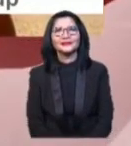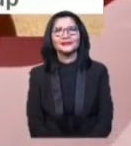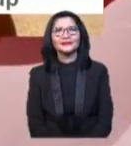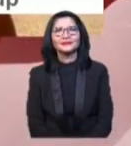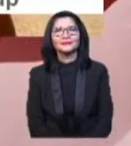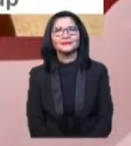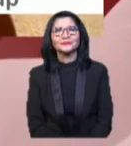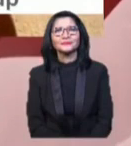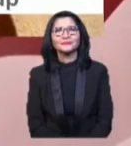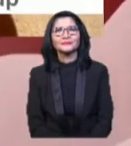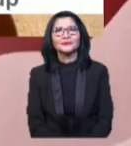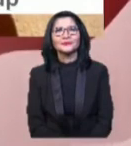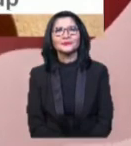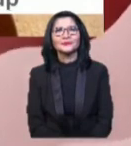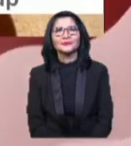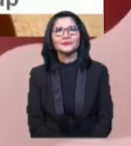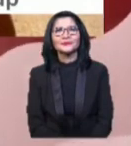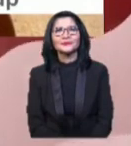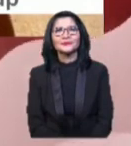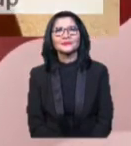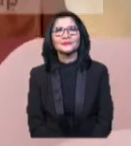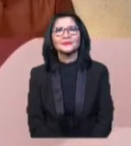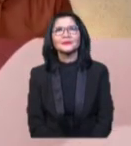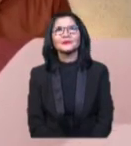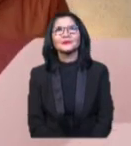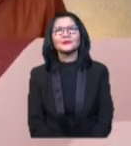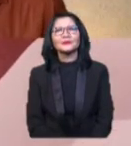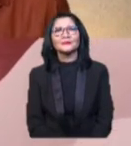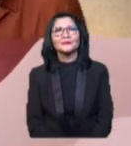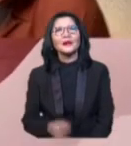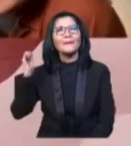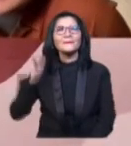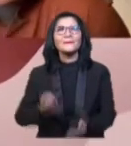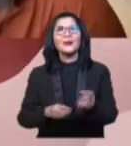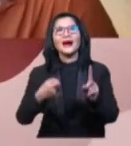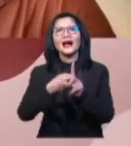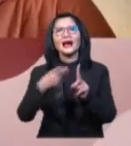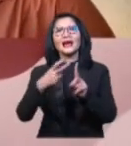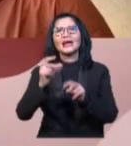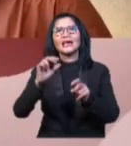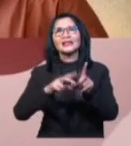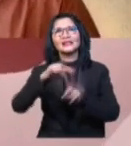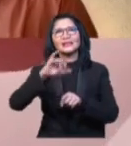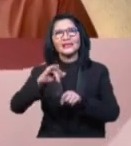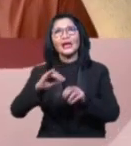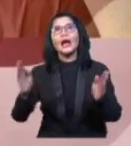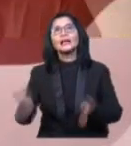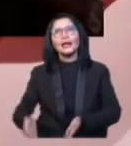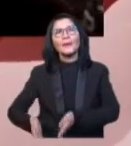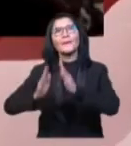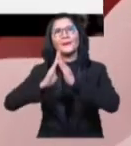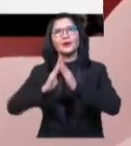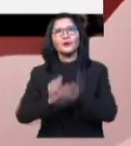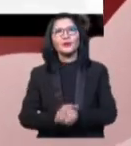hari ini bisa bersama Mas Andanu. Dan tidak ketinggalan ada juga Mbak Christine Laifa, selaku founder The Finery Report. Selamat siang